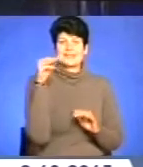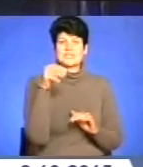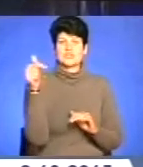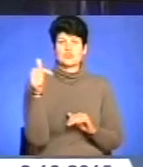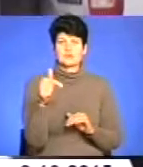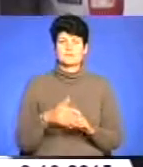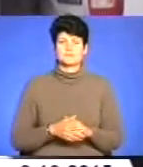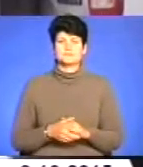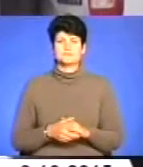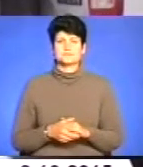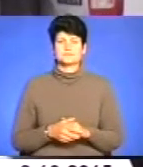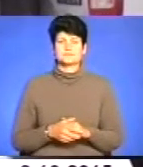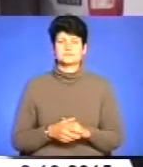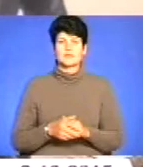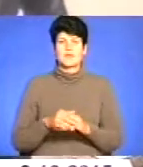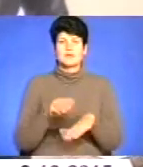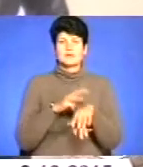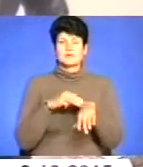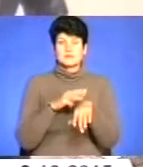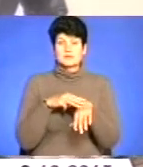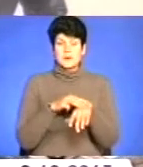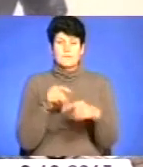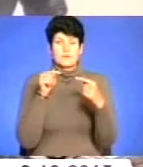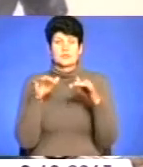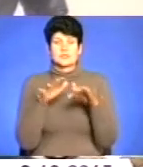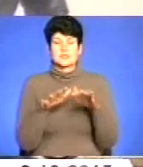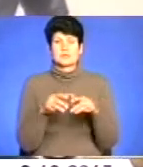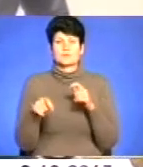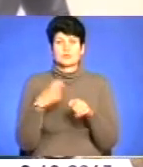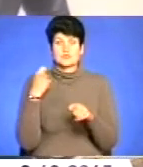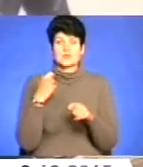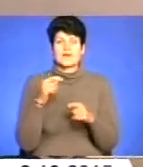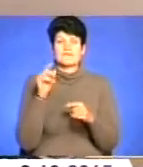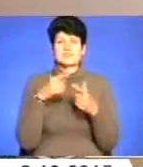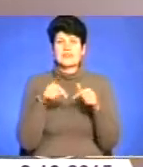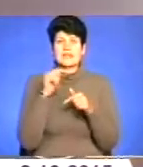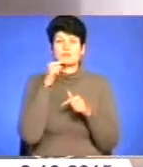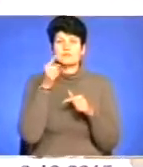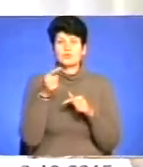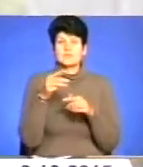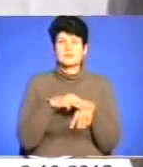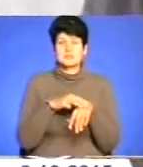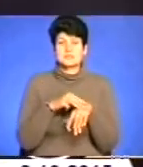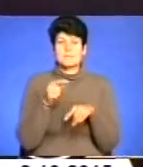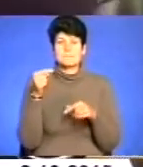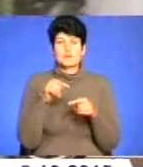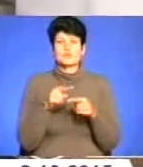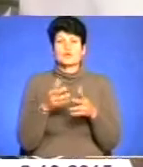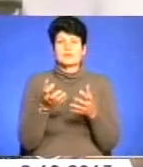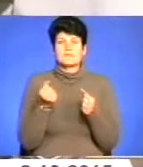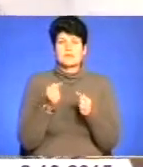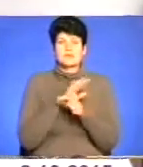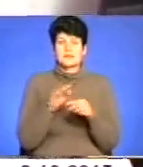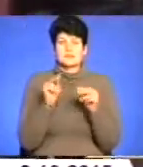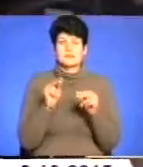відеоматеріалі. Оперативники управління протидії злочинності у сфері економіки Тернопільської міліції за підозрою в отриманні неправомірної